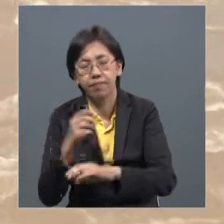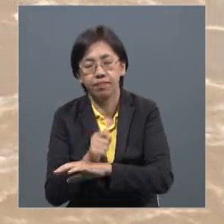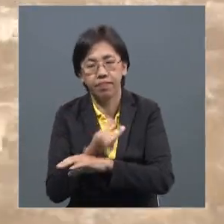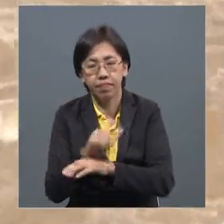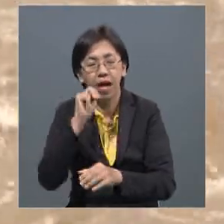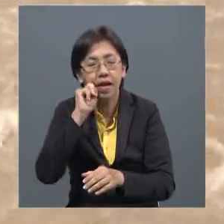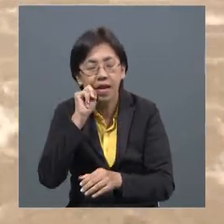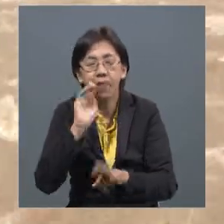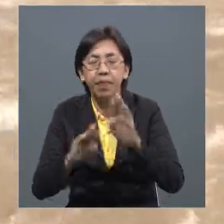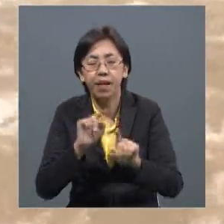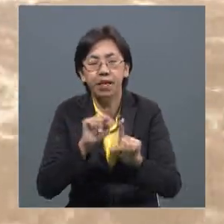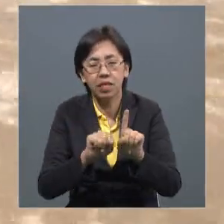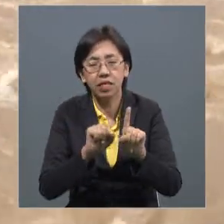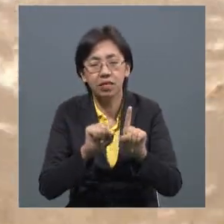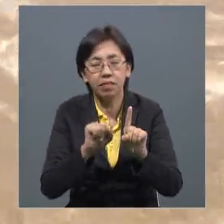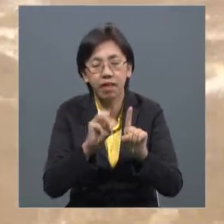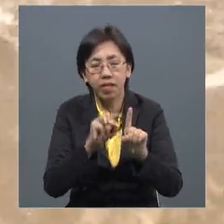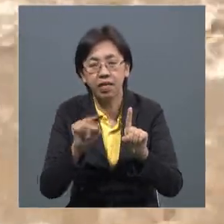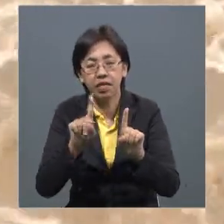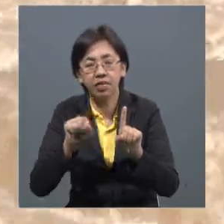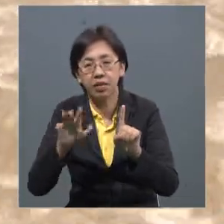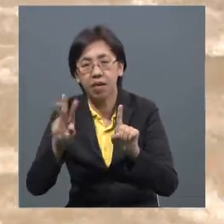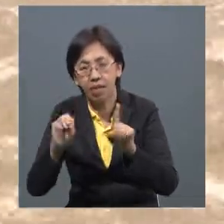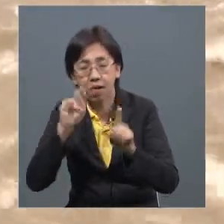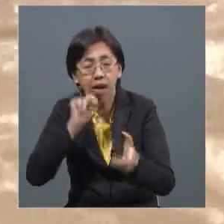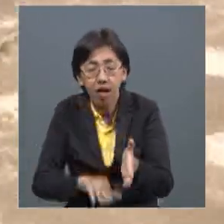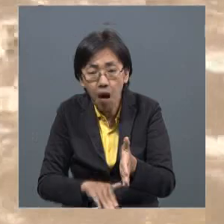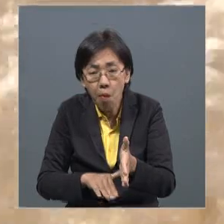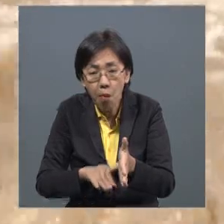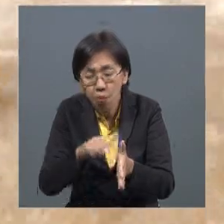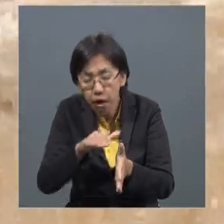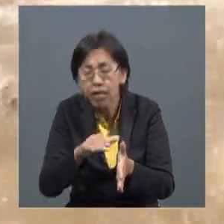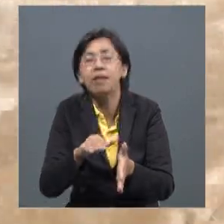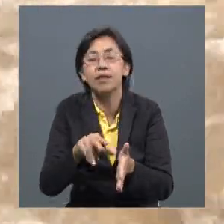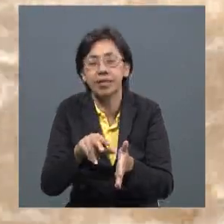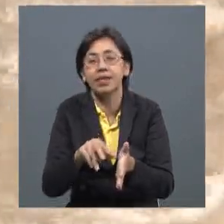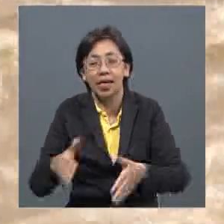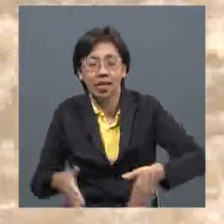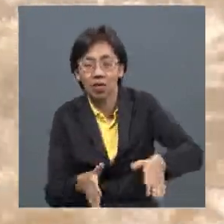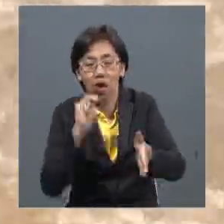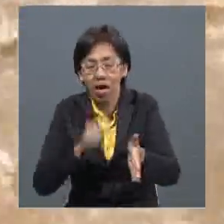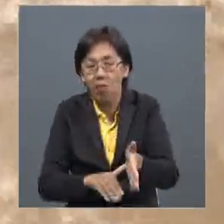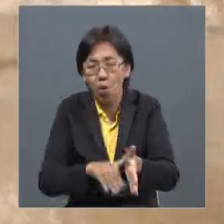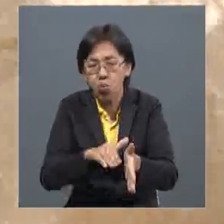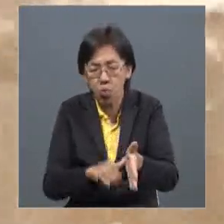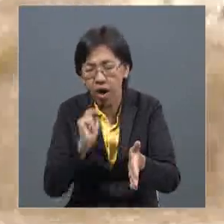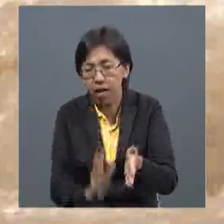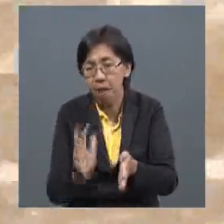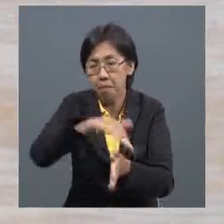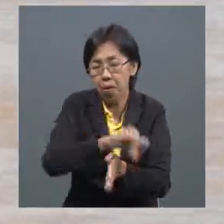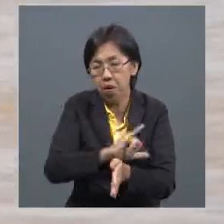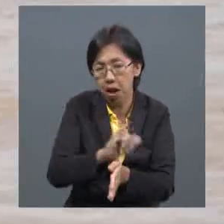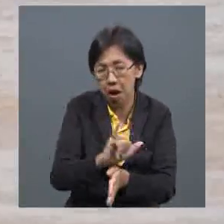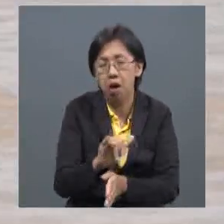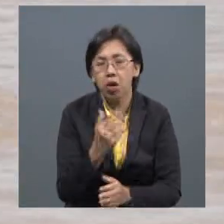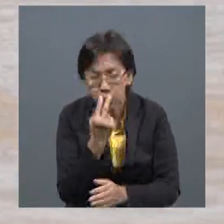เมตรถึงเมรครึ่งนะครับโดยระดับน้ำที่เพิ่มสูงขึ้นดังกล่าวจะยังคงอยู่ในพื้นที่ตลิ่งนะแปลว่ายังไม่ล้นตะลิ่งแต่ต้องจับ